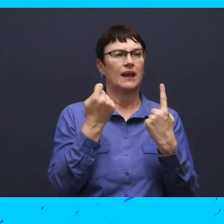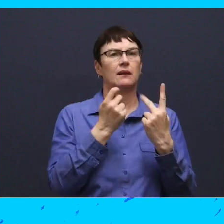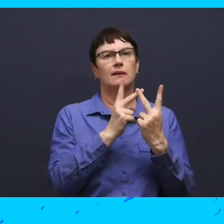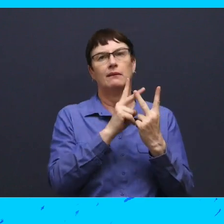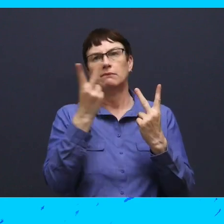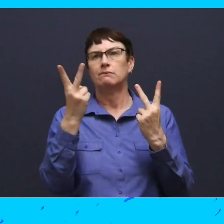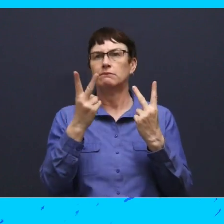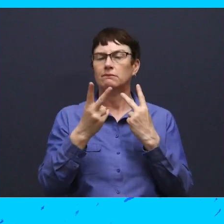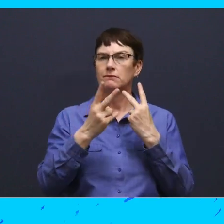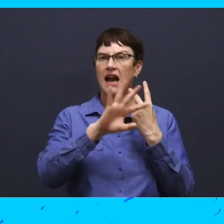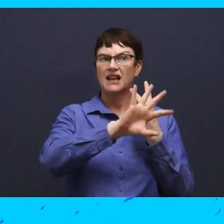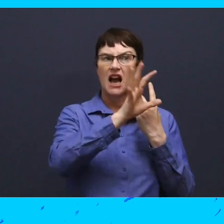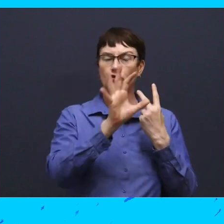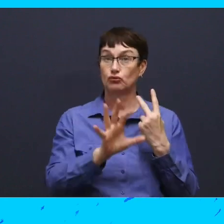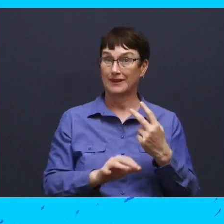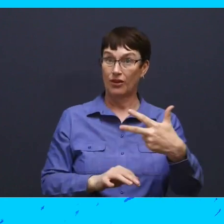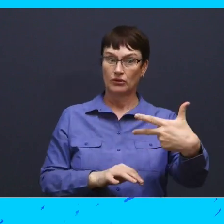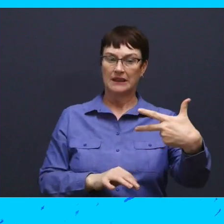que